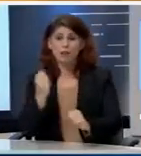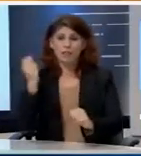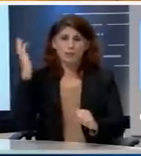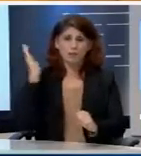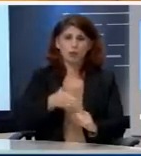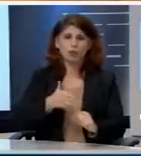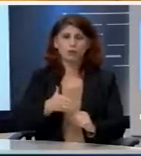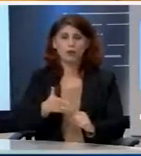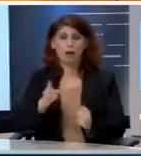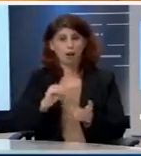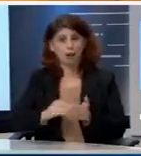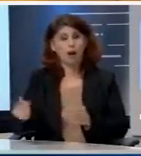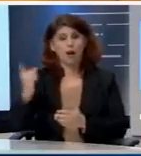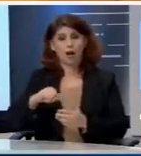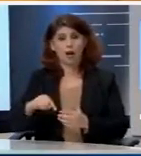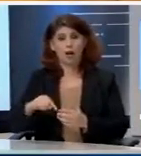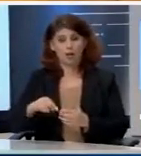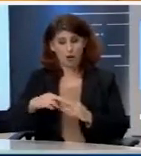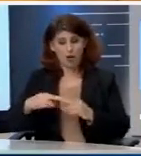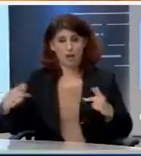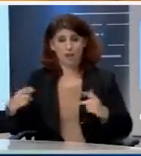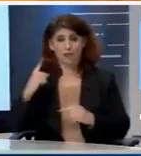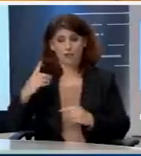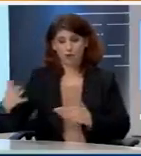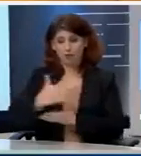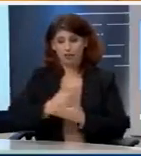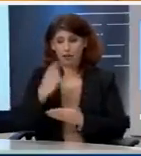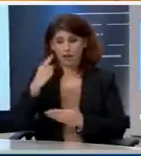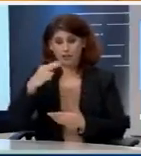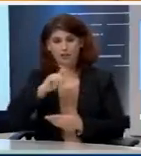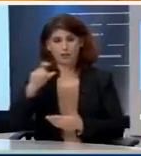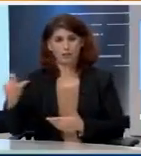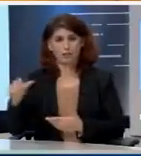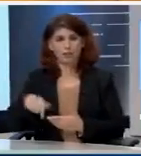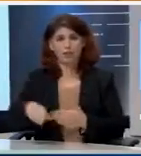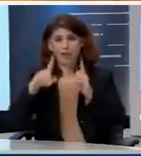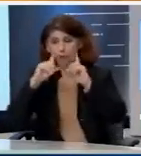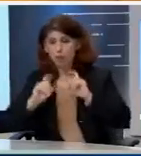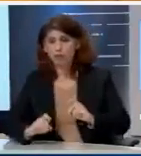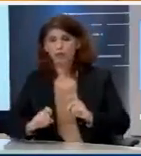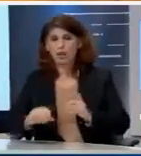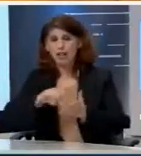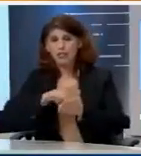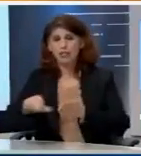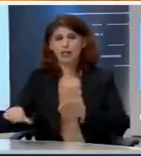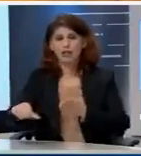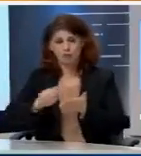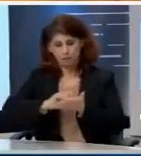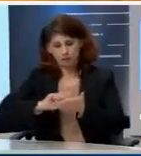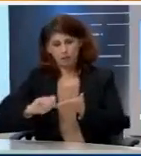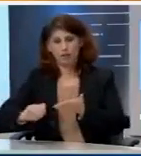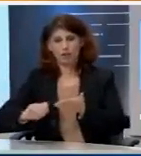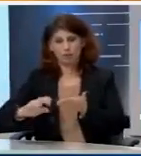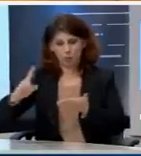είχα κάνει άλλον έναν εχθρό τζίρου στην Ελλάδα 1 δισεκατομμυρίου. Έγινε πλέον υποχρεωτικό να διαγράφονται με ανεξίτηλο μελάνι